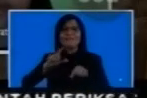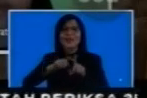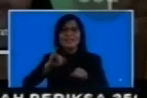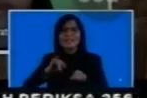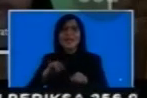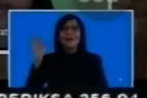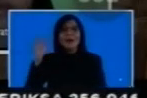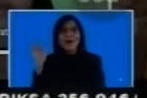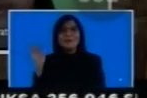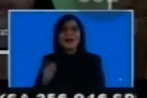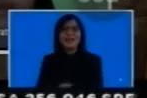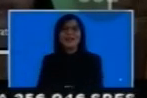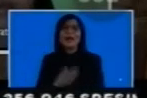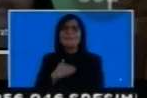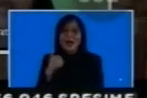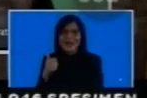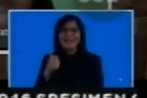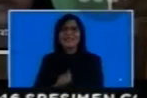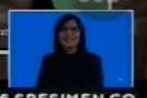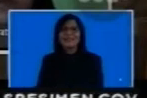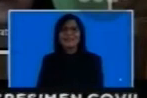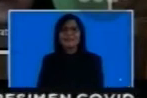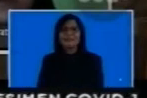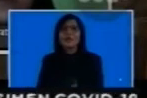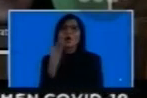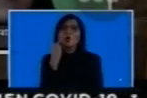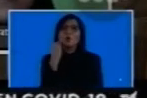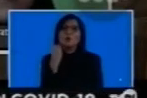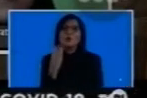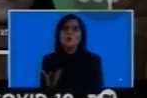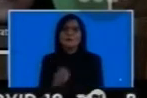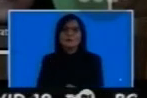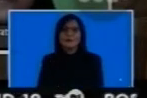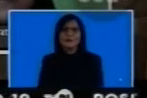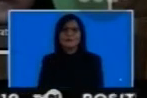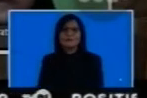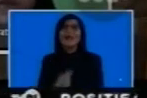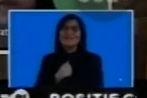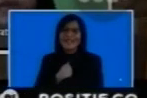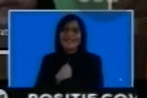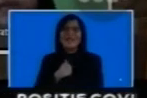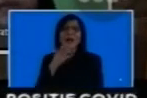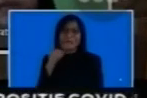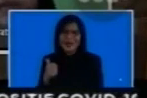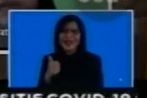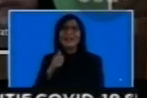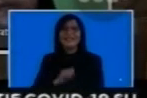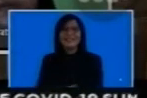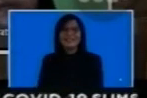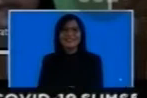Rivaldi. Sehat baik. Selalu. Alhamdulillah. Umur kalau berapa, Bapak, Rivaldi? Gimana? Saya baik di sini,